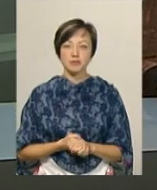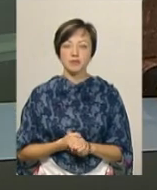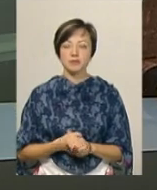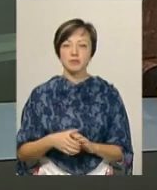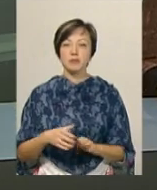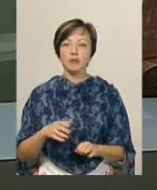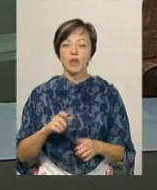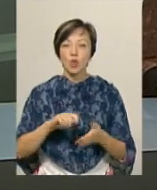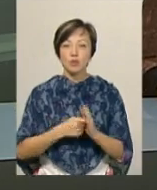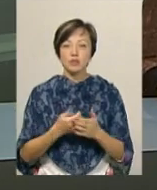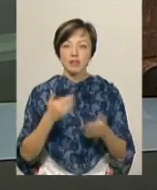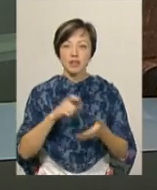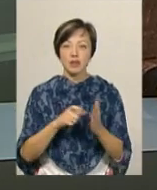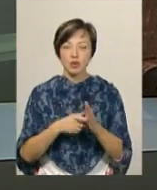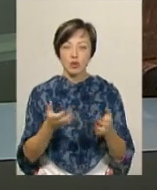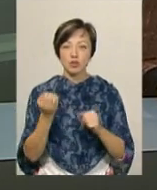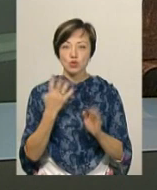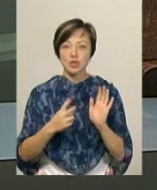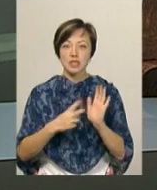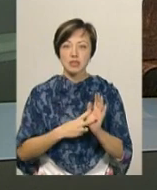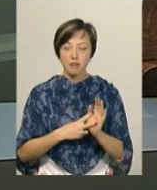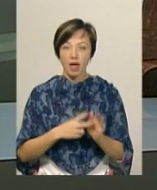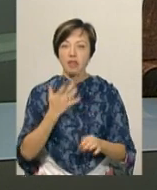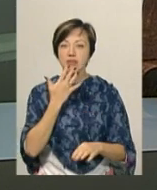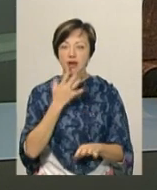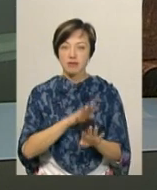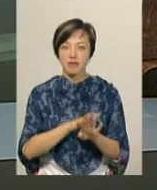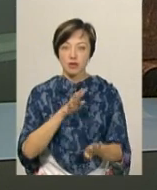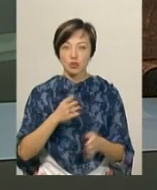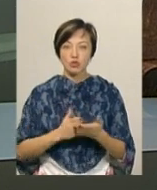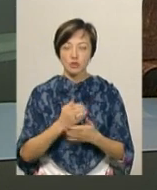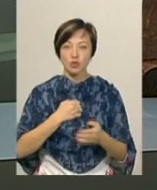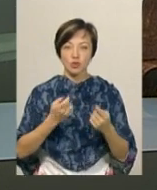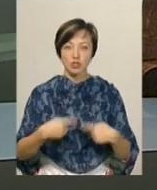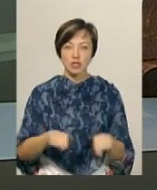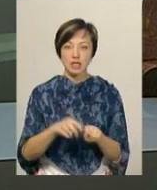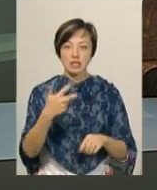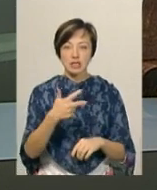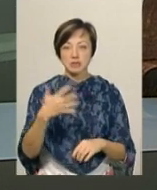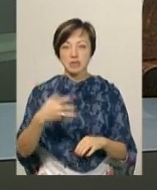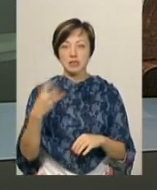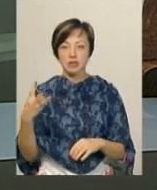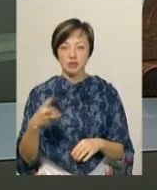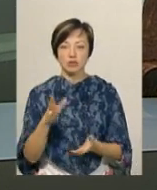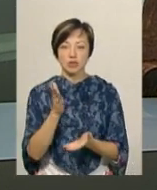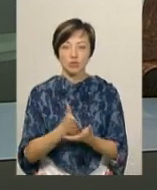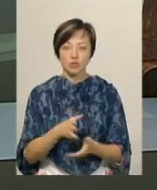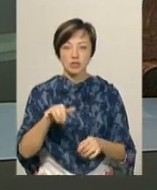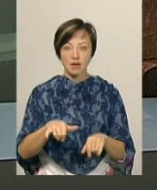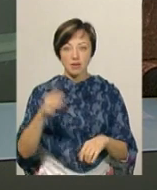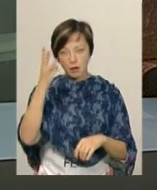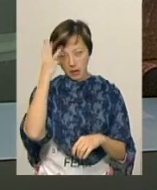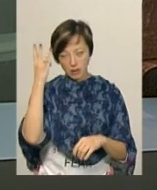Ключі від квартир отримають завтра 47 нацгвардійців. Усі вони служать у військовій частині 3053, що дислокується в